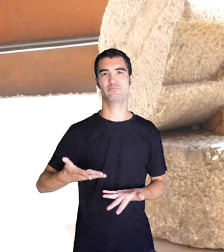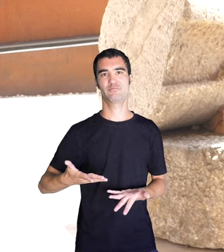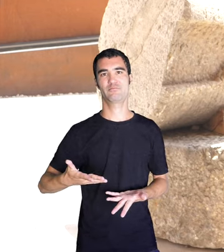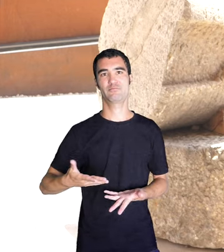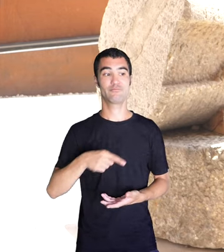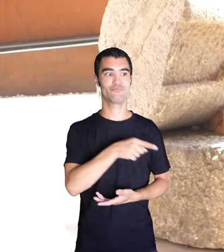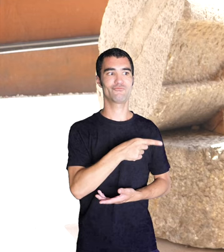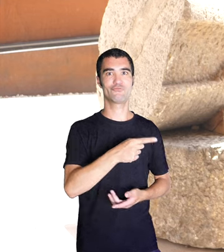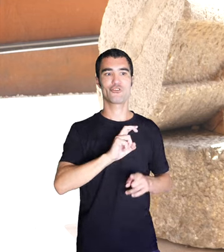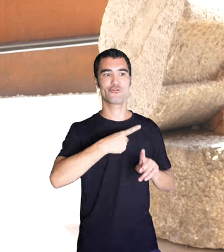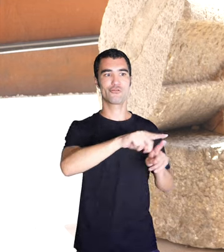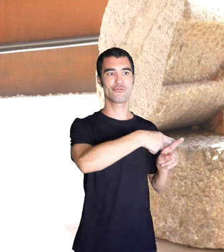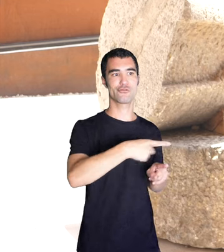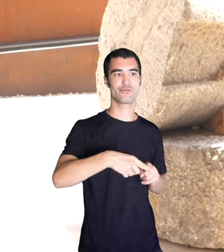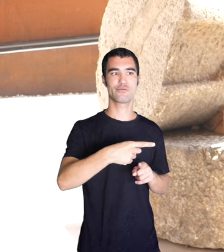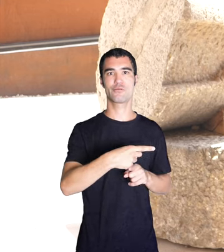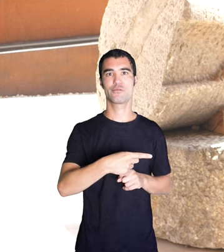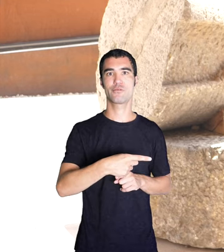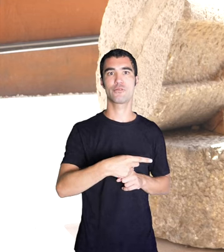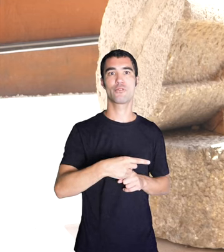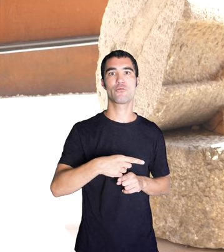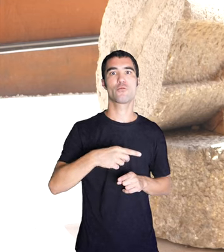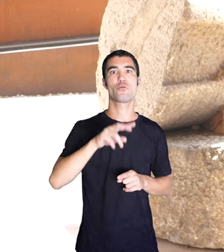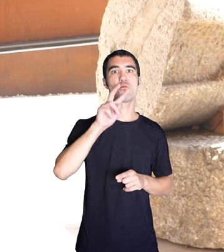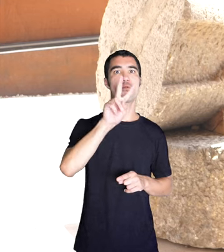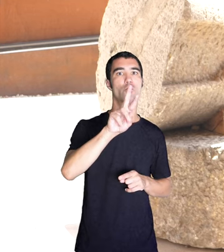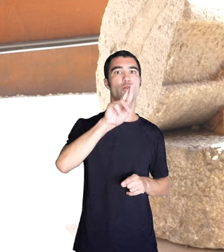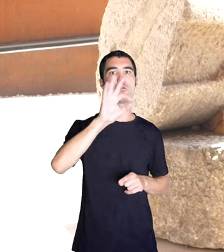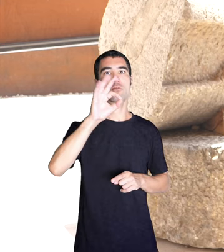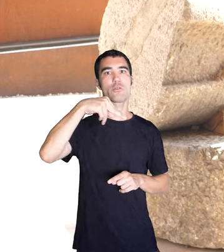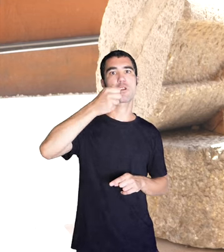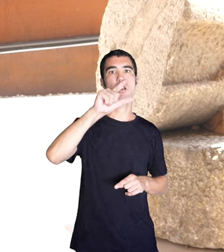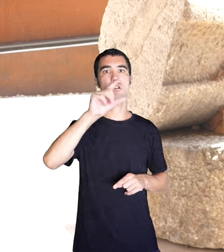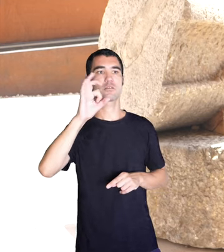Tenia més valor els jornals, per exemple,